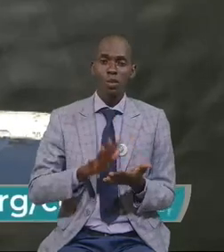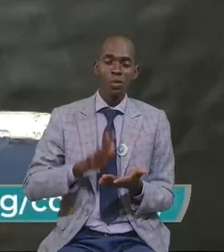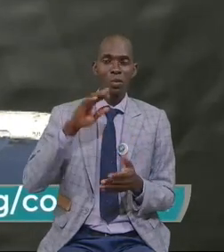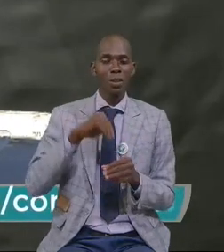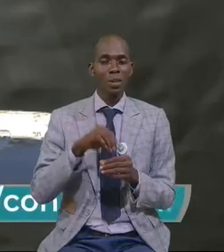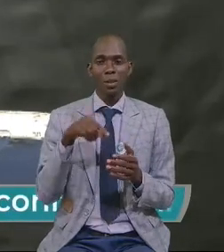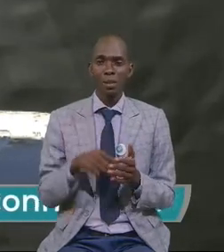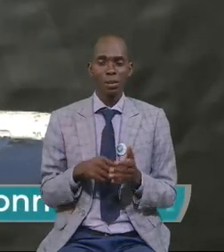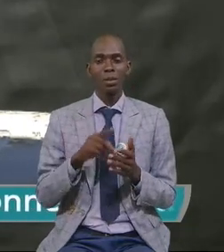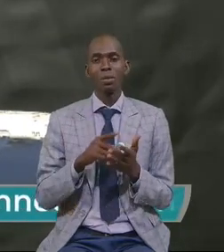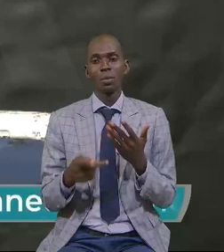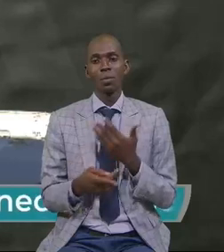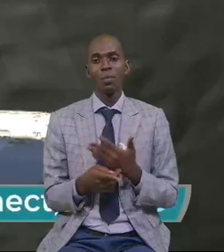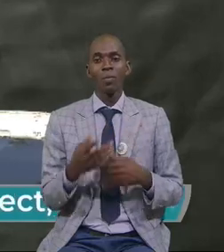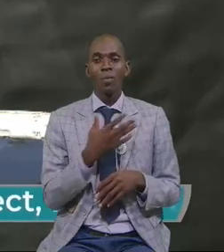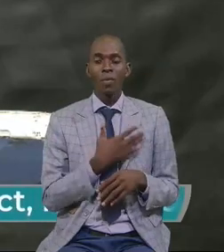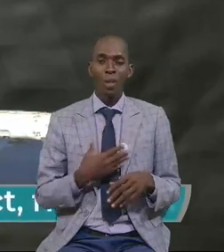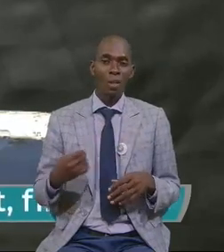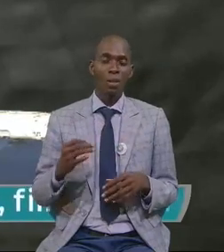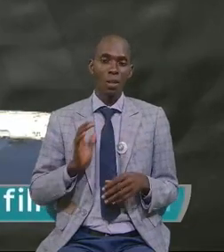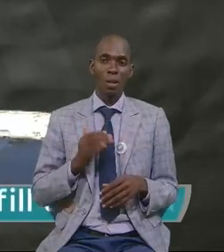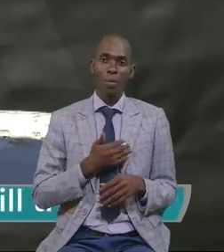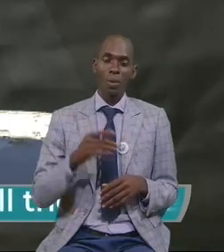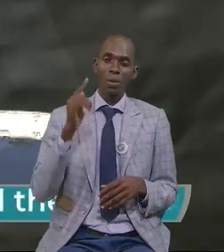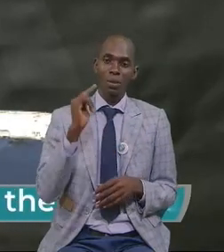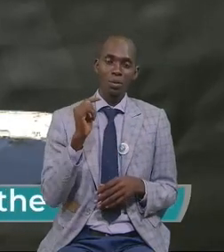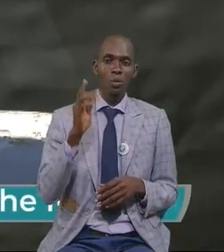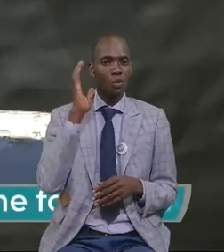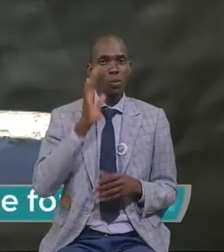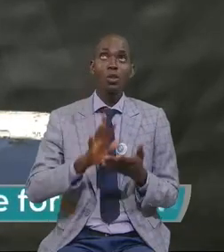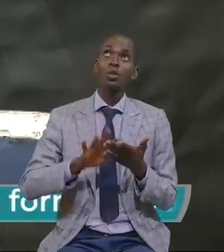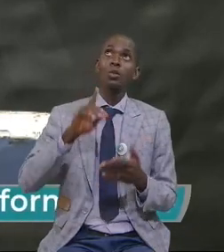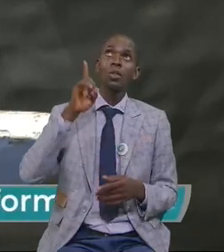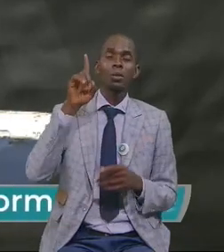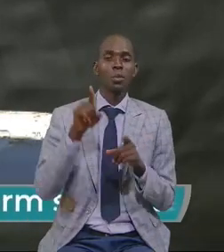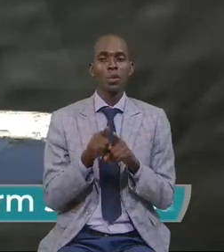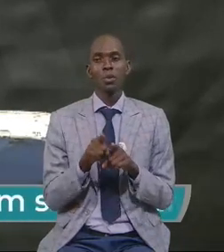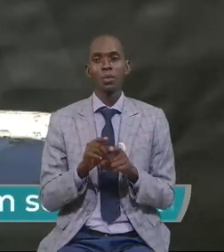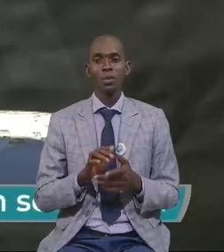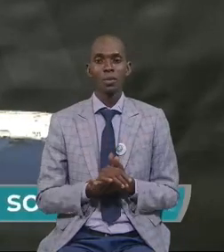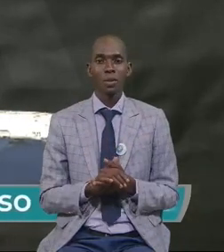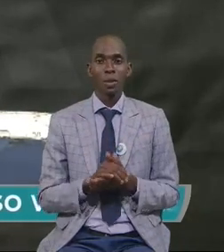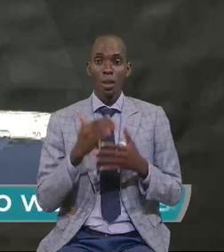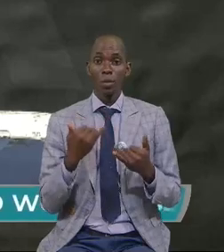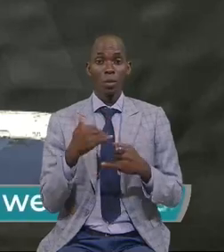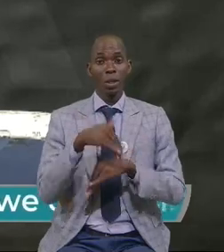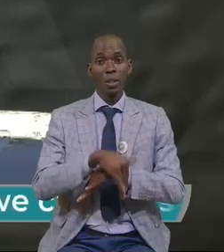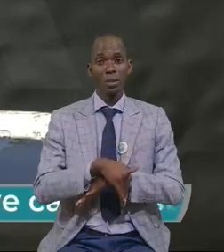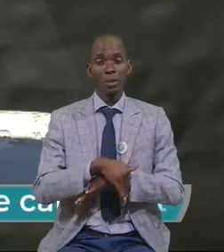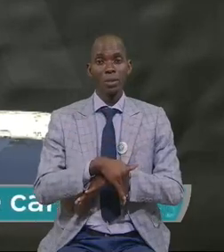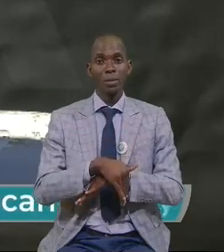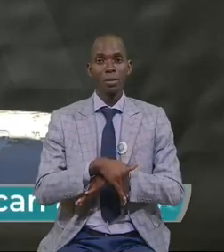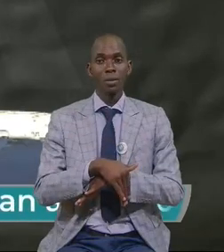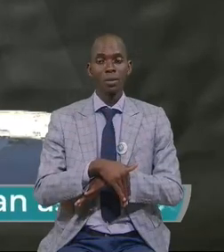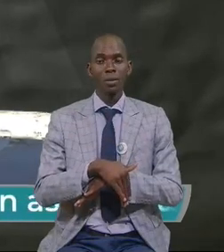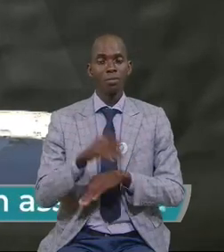glorifié dans cette assemblée et notre témoignage va le glorifier.